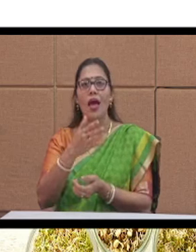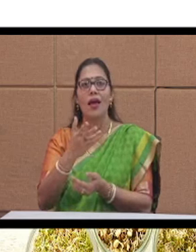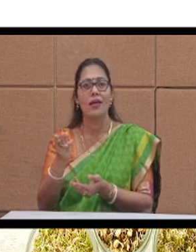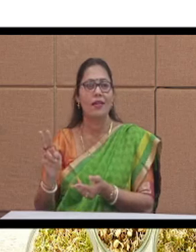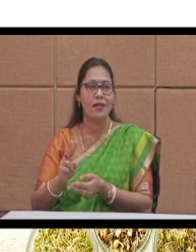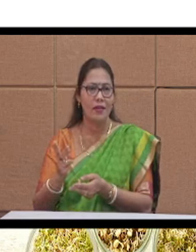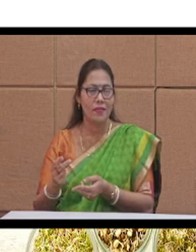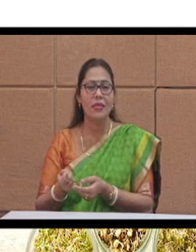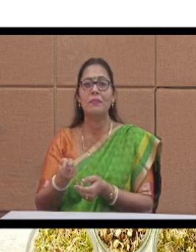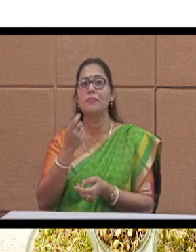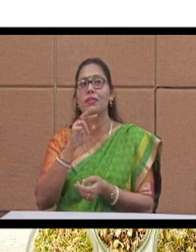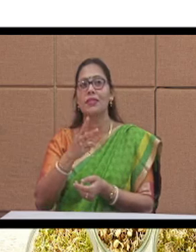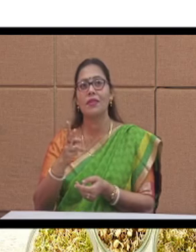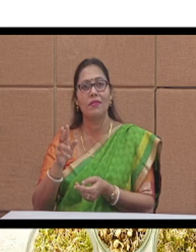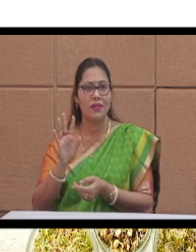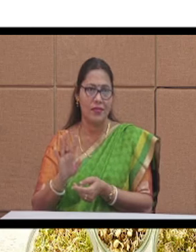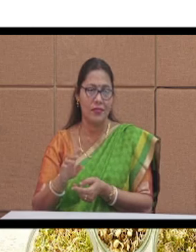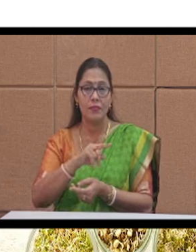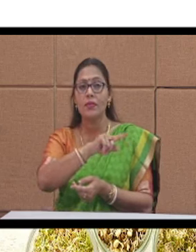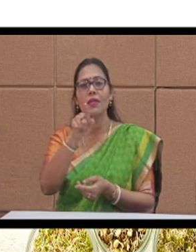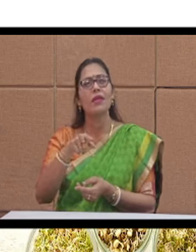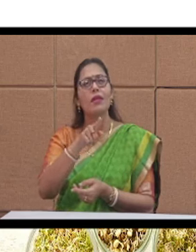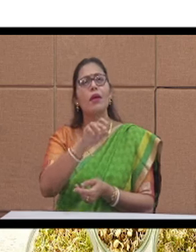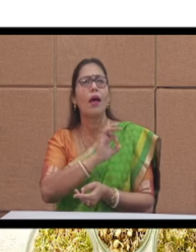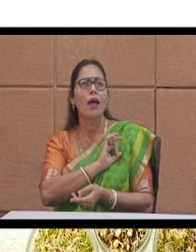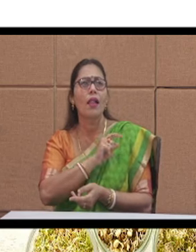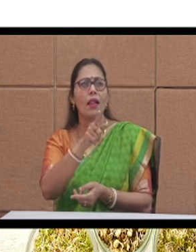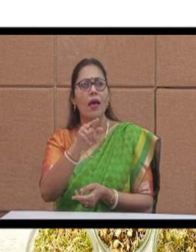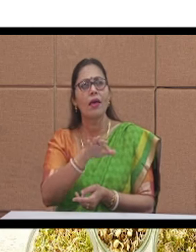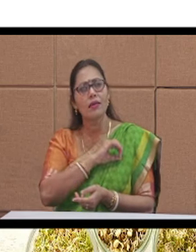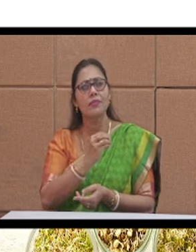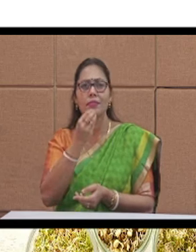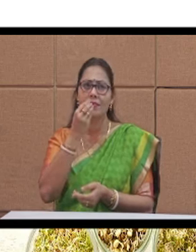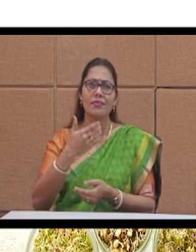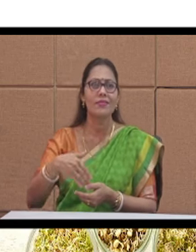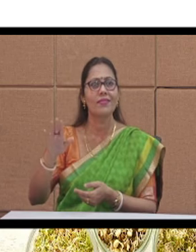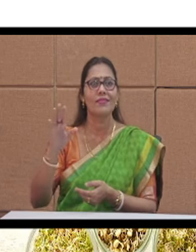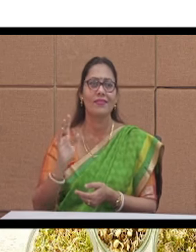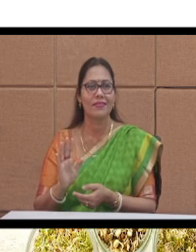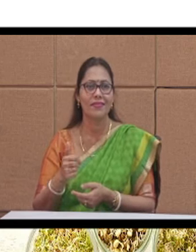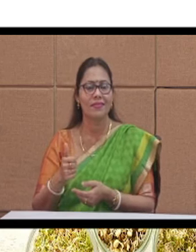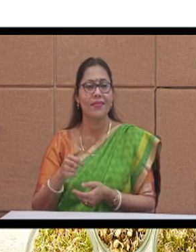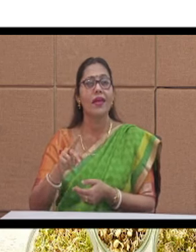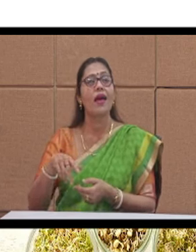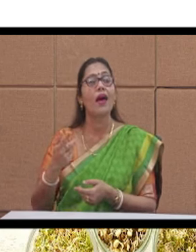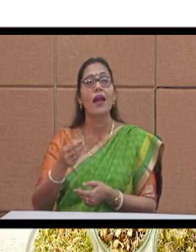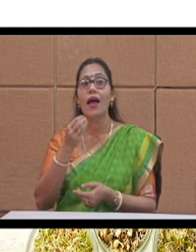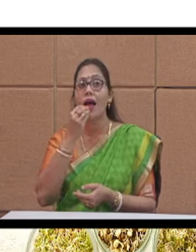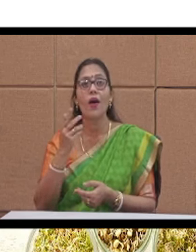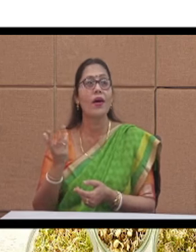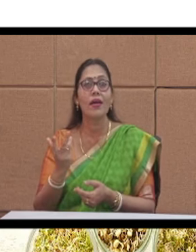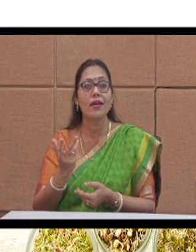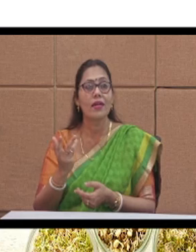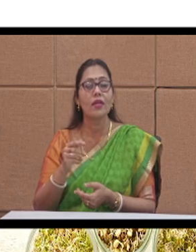ফলের বীজ আছে তুমি যেকোনো একটা পছন্দ করতে পারো তুমি আরেকটা জিনিস খেতে